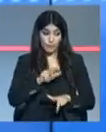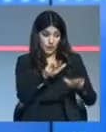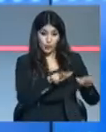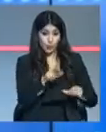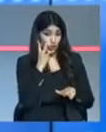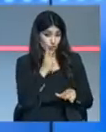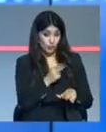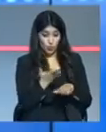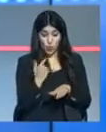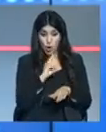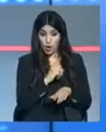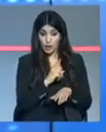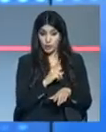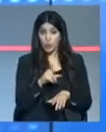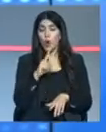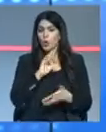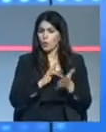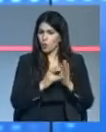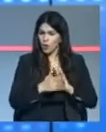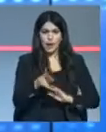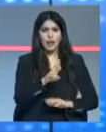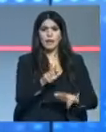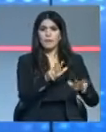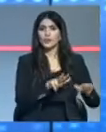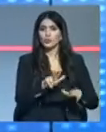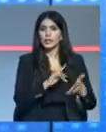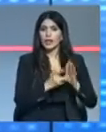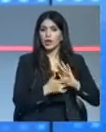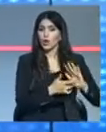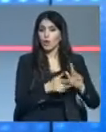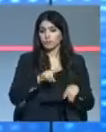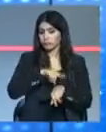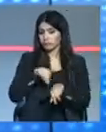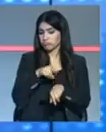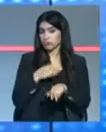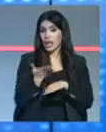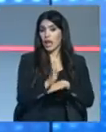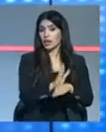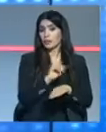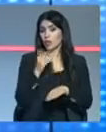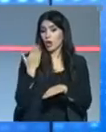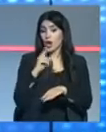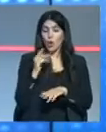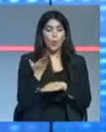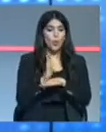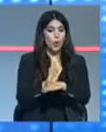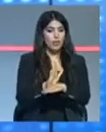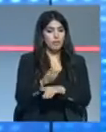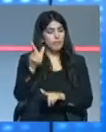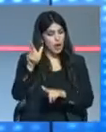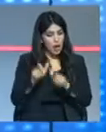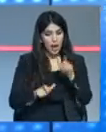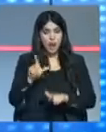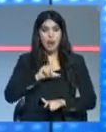كانوا خلال جمله تقارير تحدثت على مر الساعات الماضيه كان وا اثبتوا جداره كبرى في